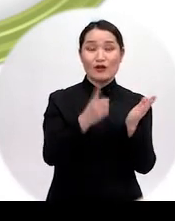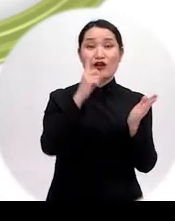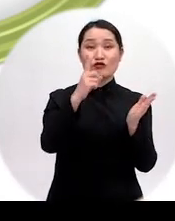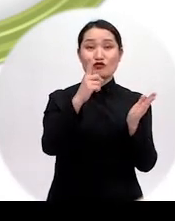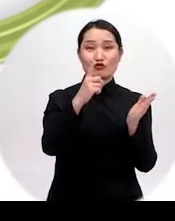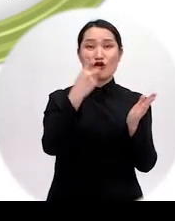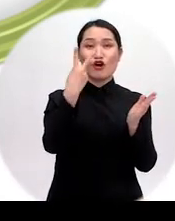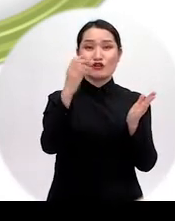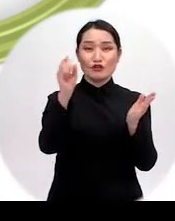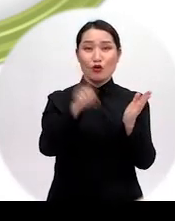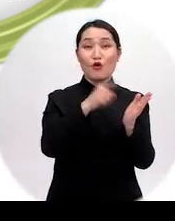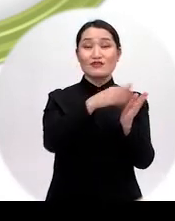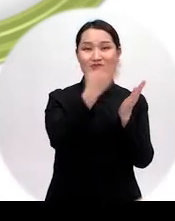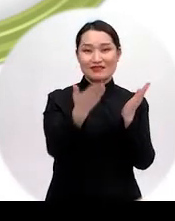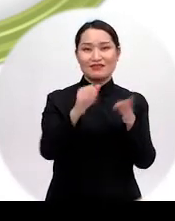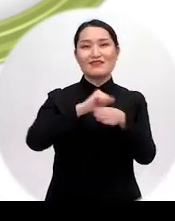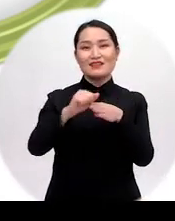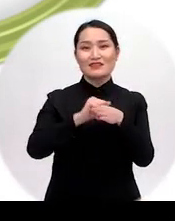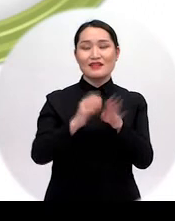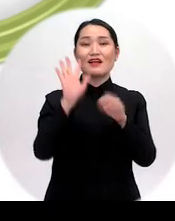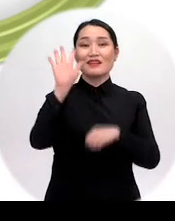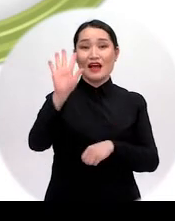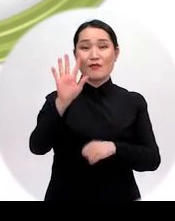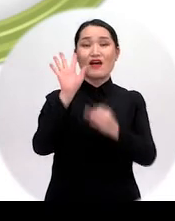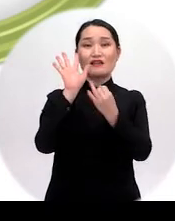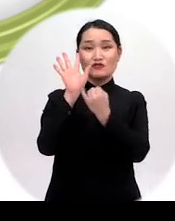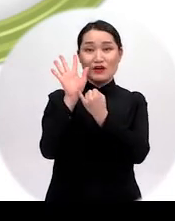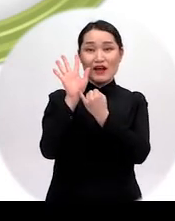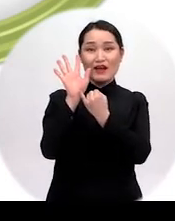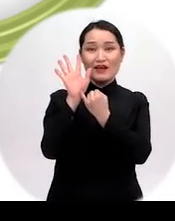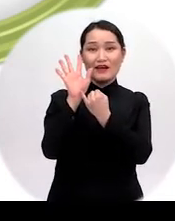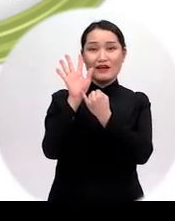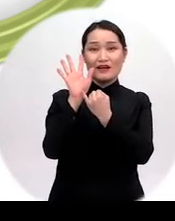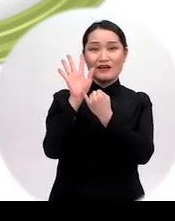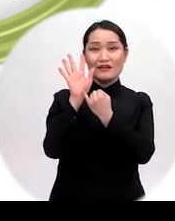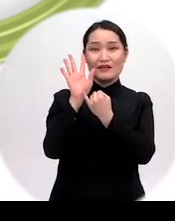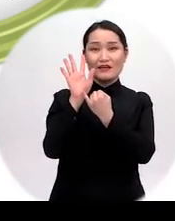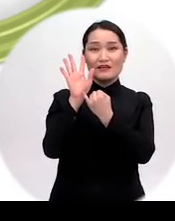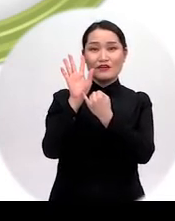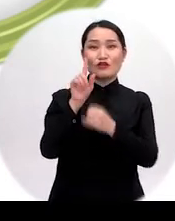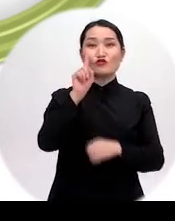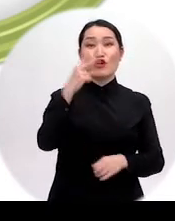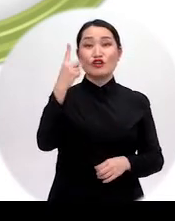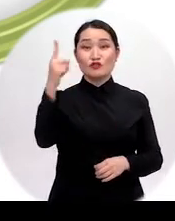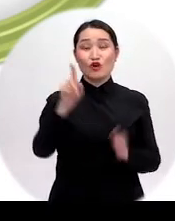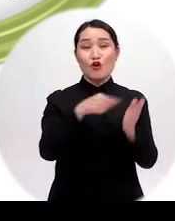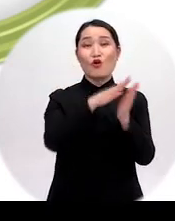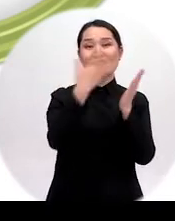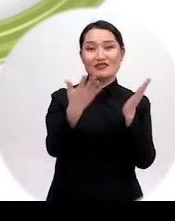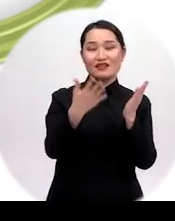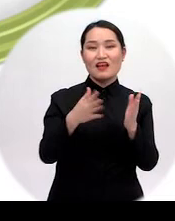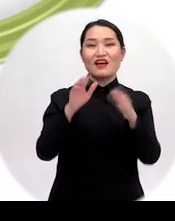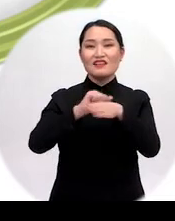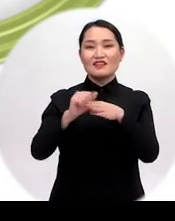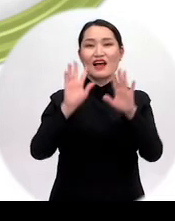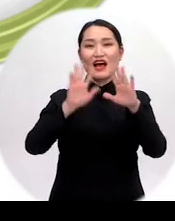120 дугаар хуудсанд байгаа дасгал 5 6 За 121 дугаар хуудсанд байгаа 13